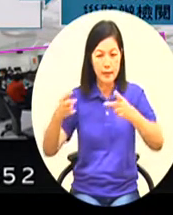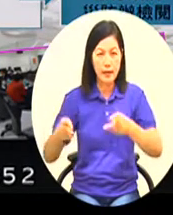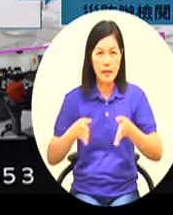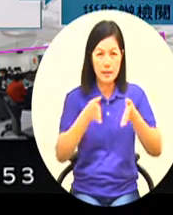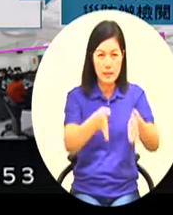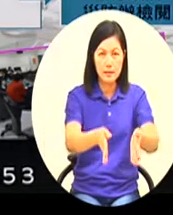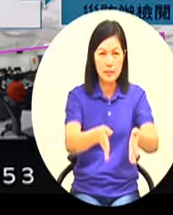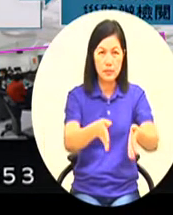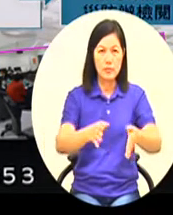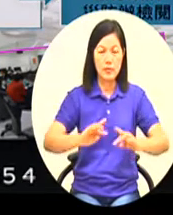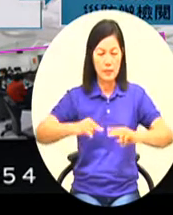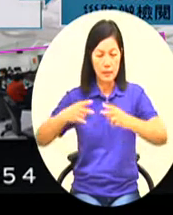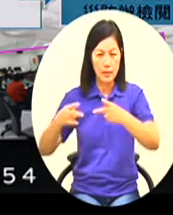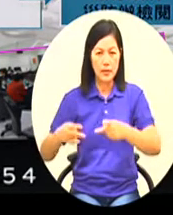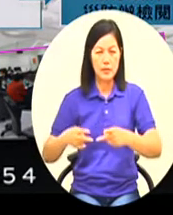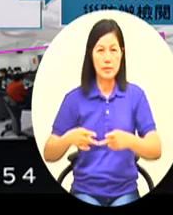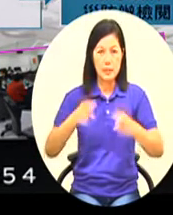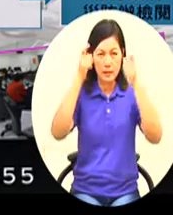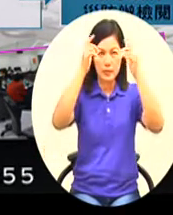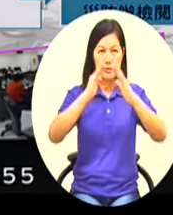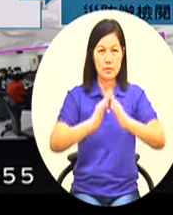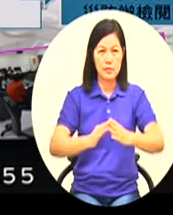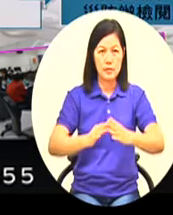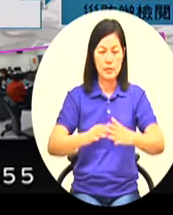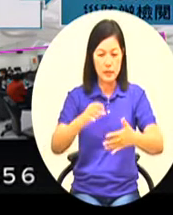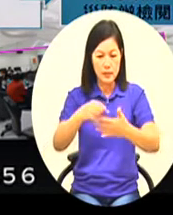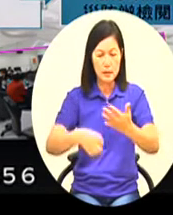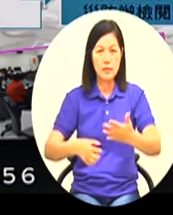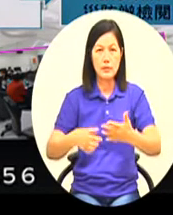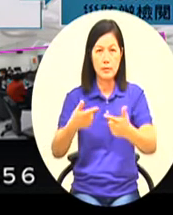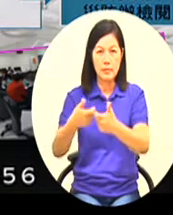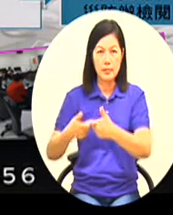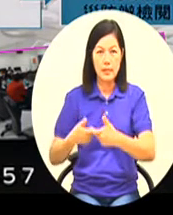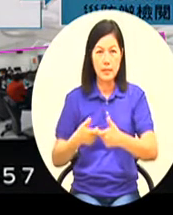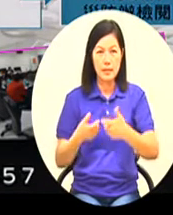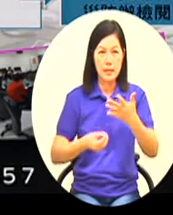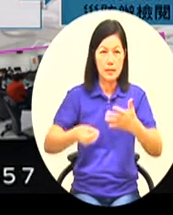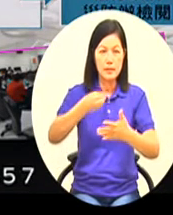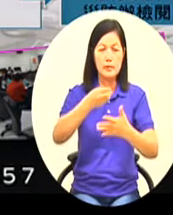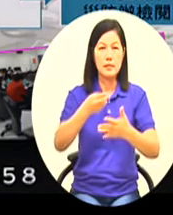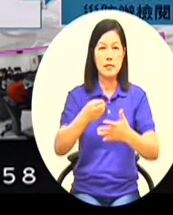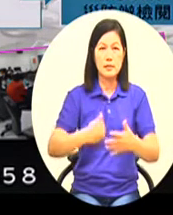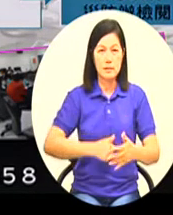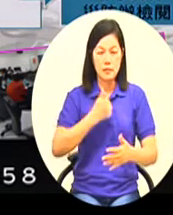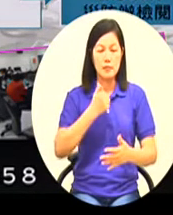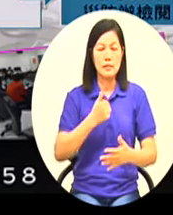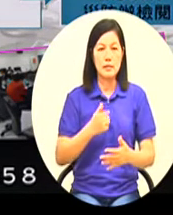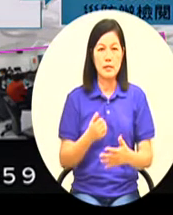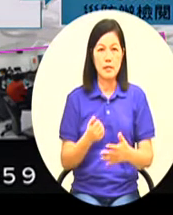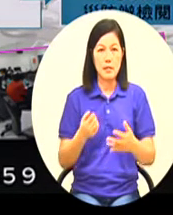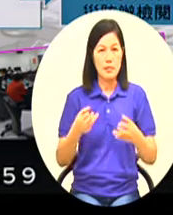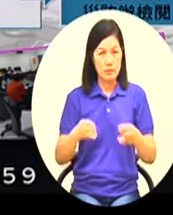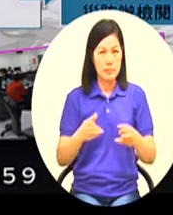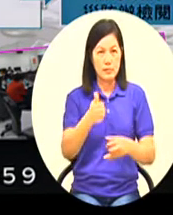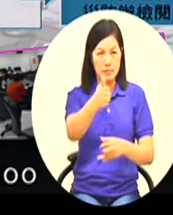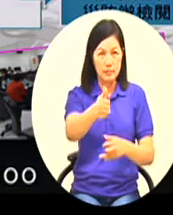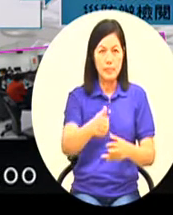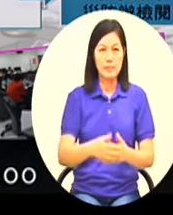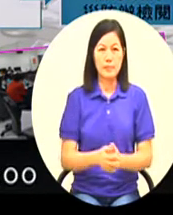着重在调整本市各类灾害规模设定，提出更符合实际有效率之灾害防救作